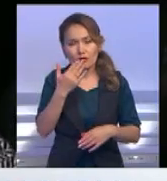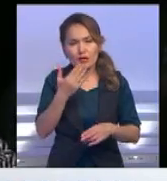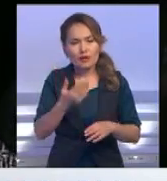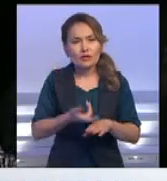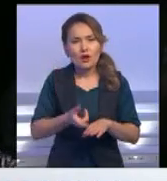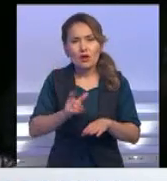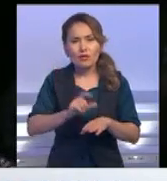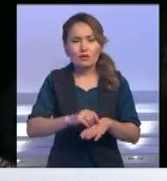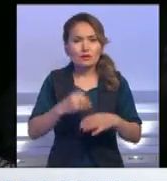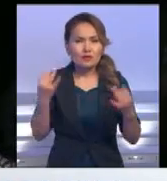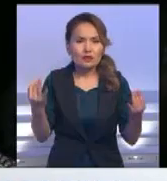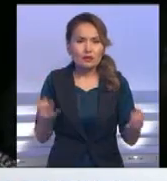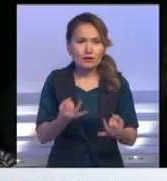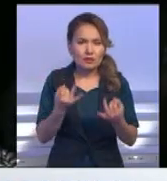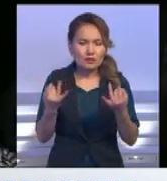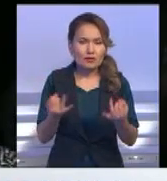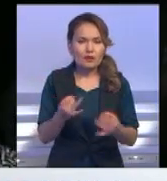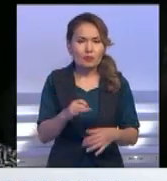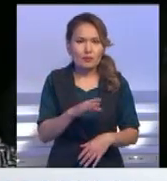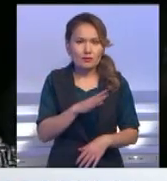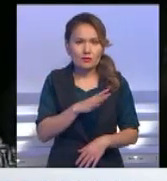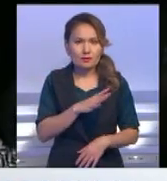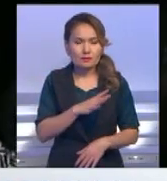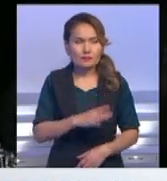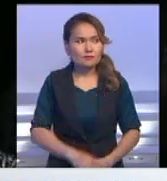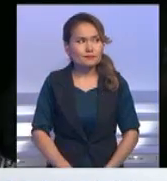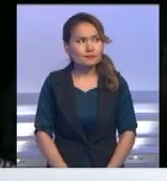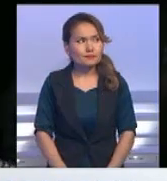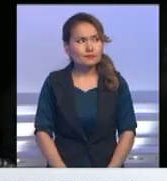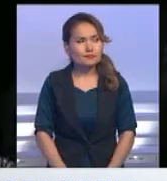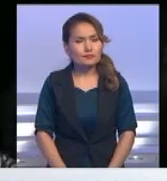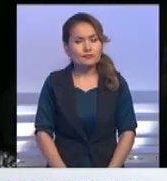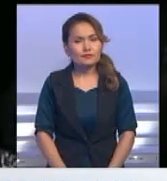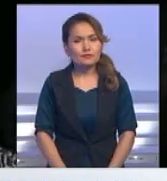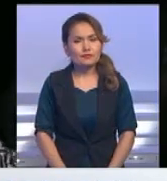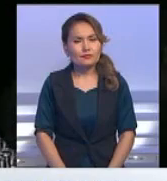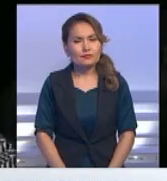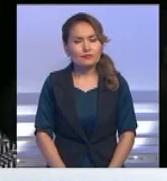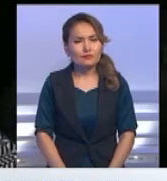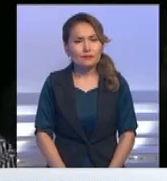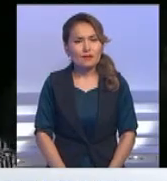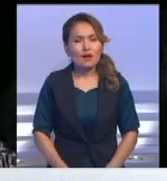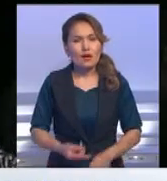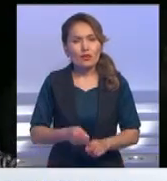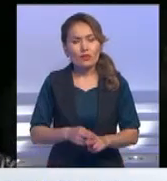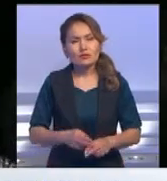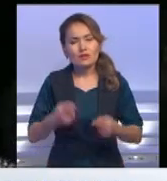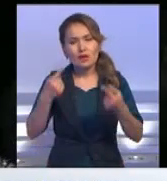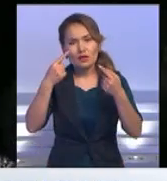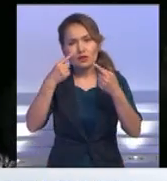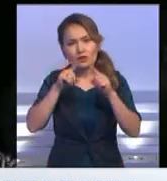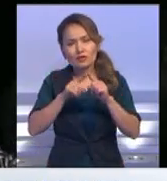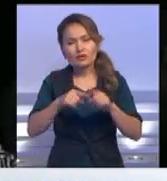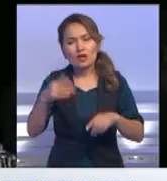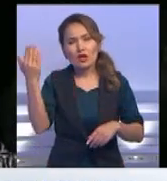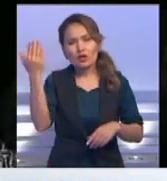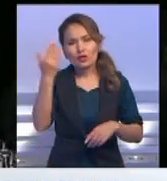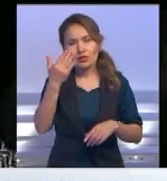сюжеттер өте қызықты болды деп ойлаймыз. Әсіресе индустриализацияның кезеңі,